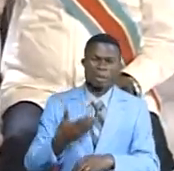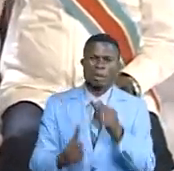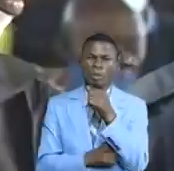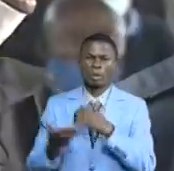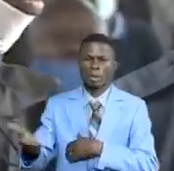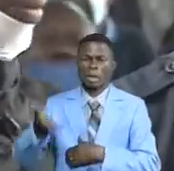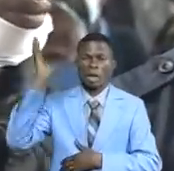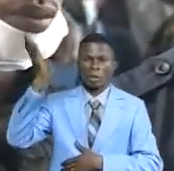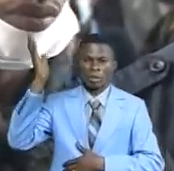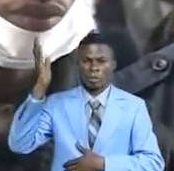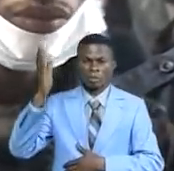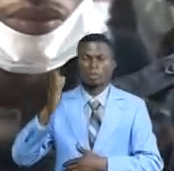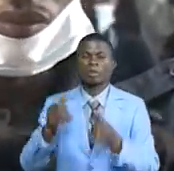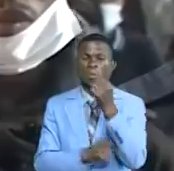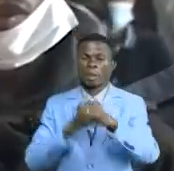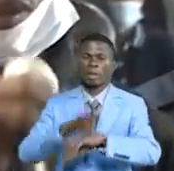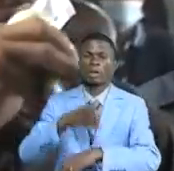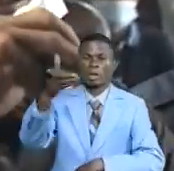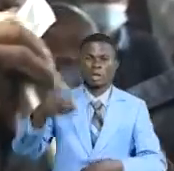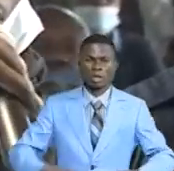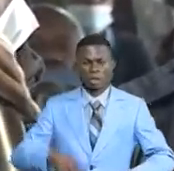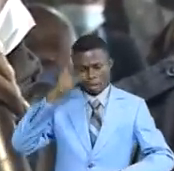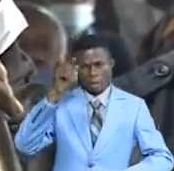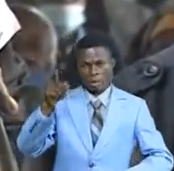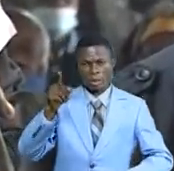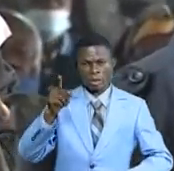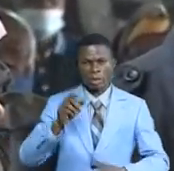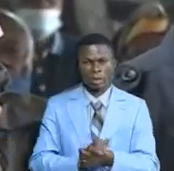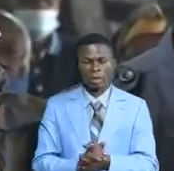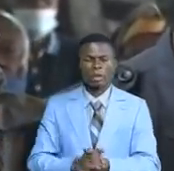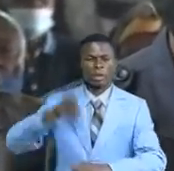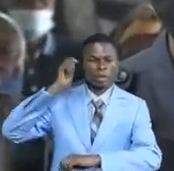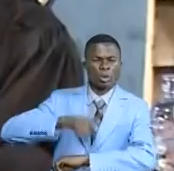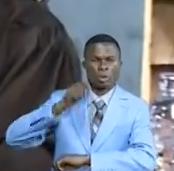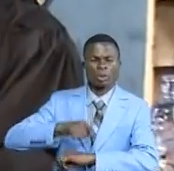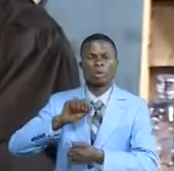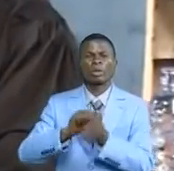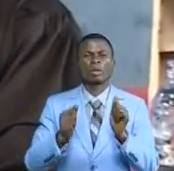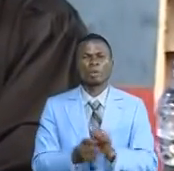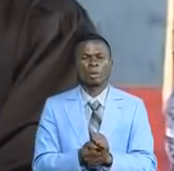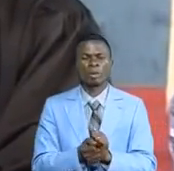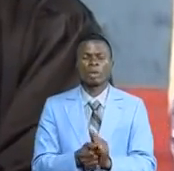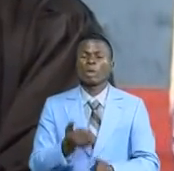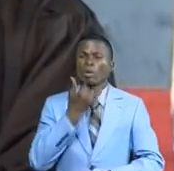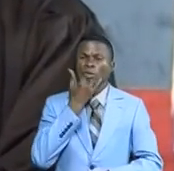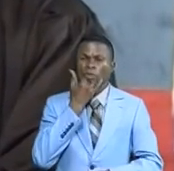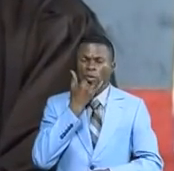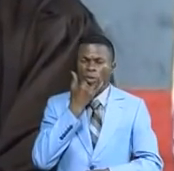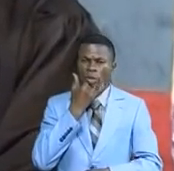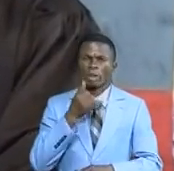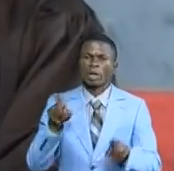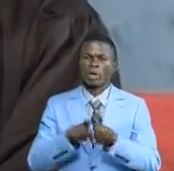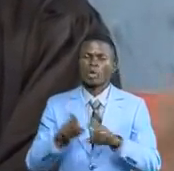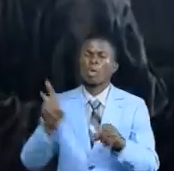d'une machette, l'accusé Mputu Kabila Mwadi est passé aux aveux en ce qui concerne les faits qualifiés de